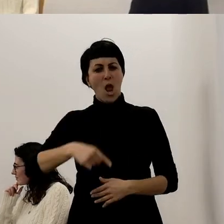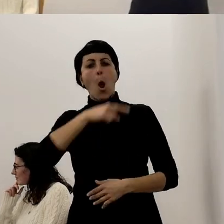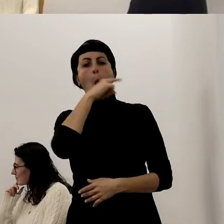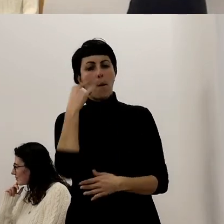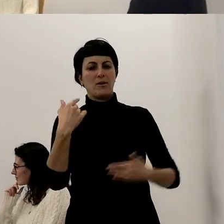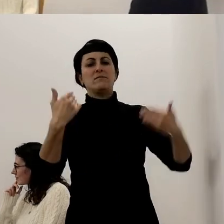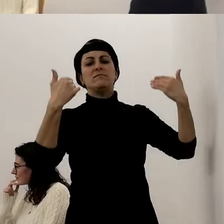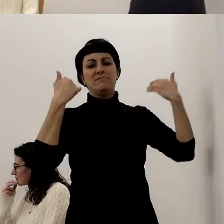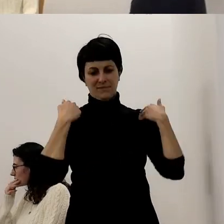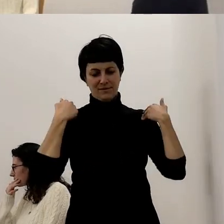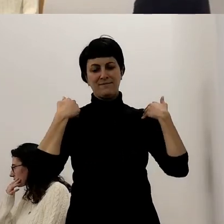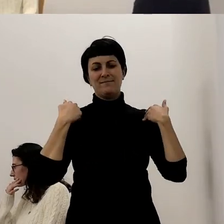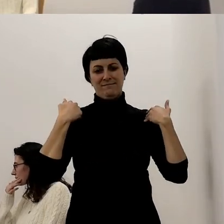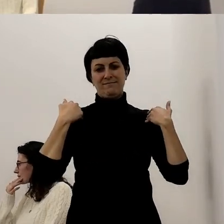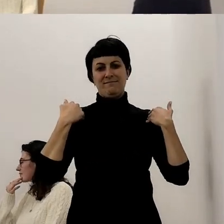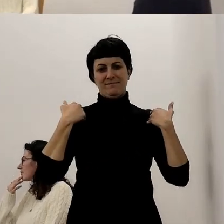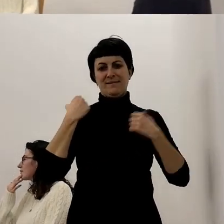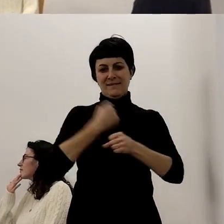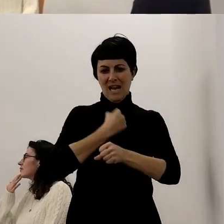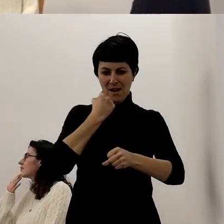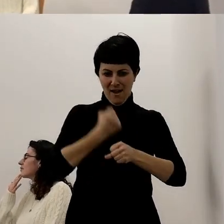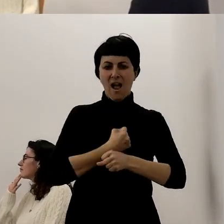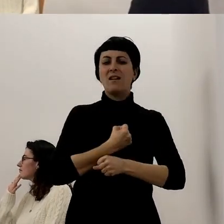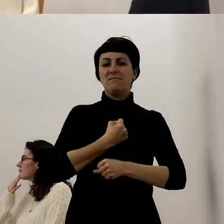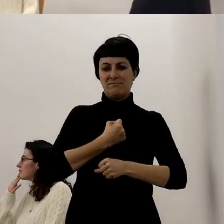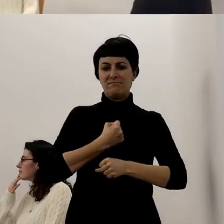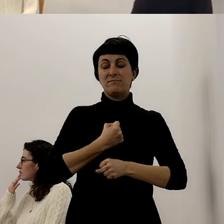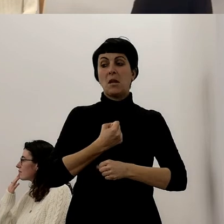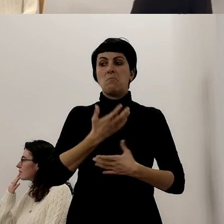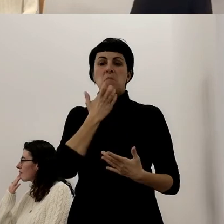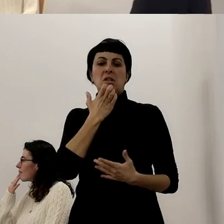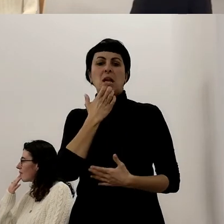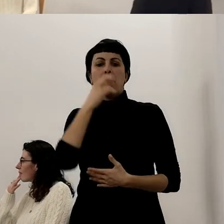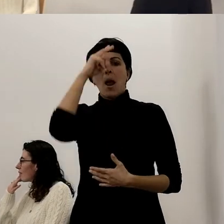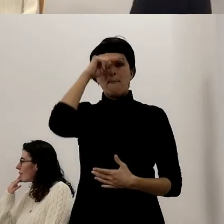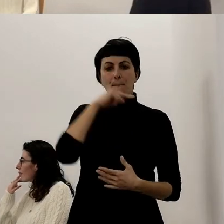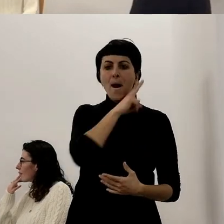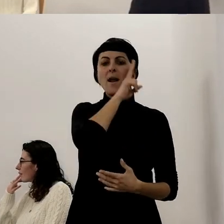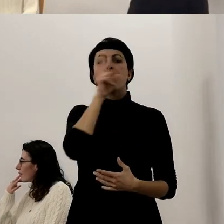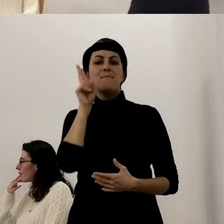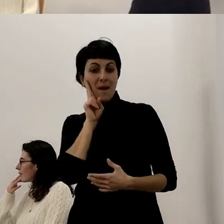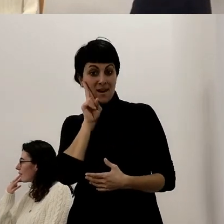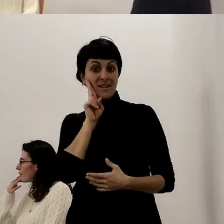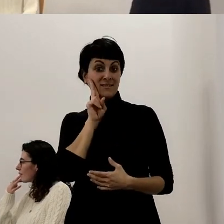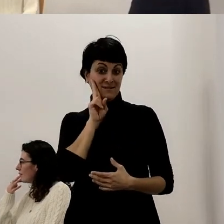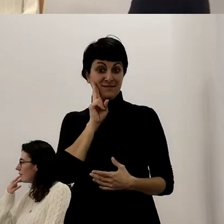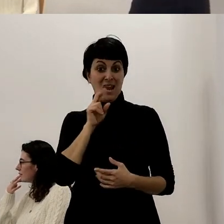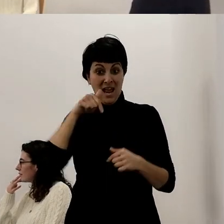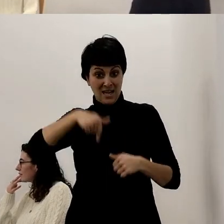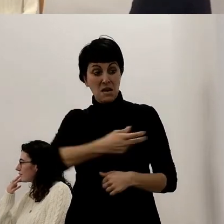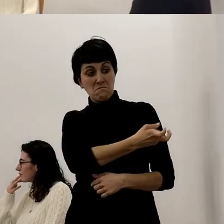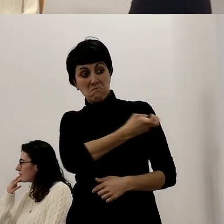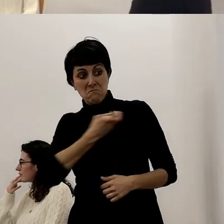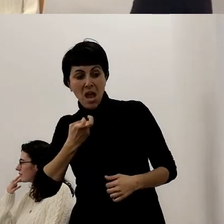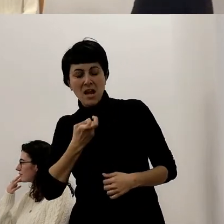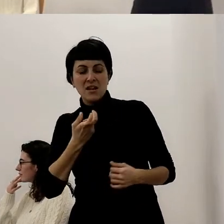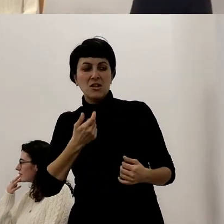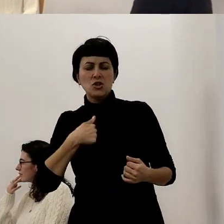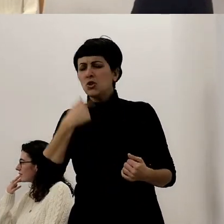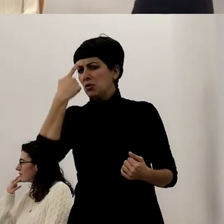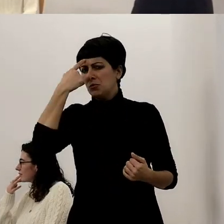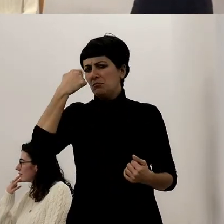que quan entren pares dels pares i mares dels nens, no sé per quin